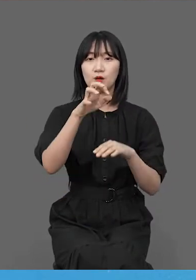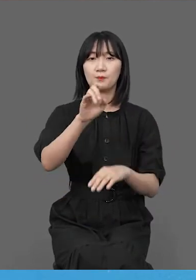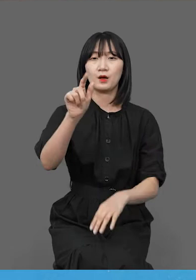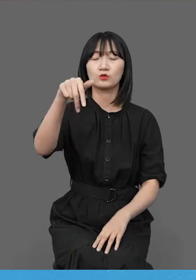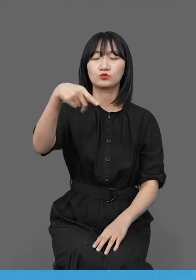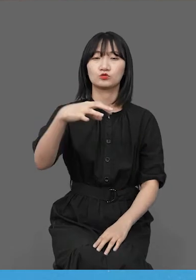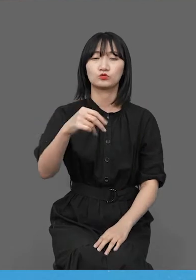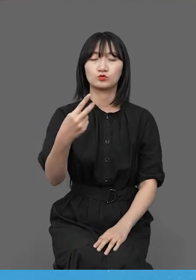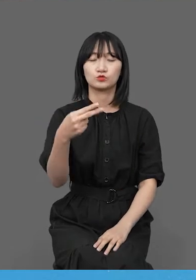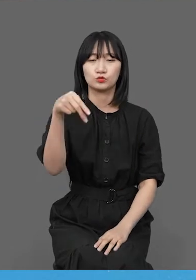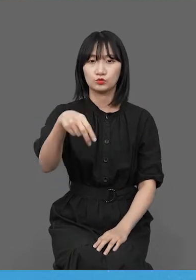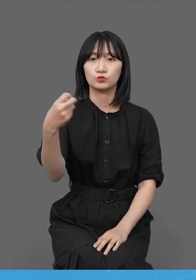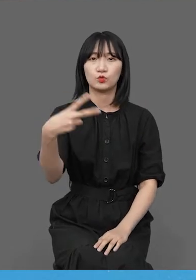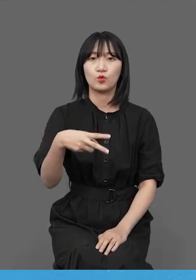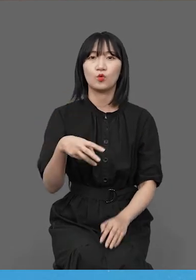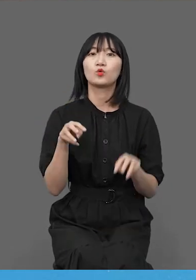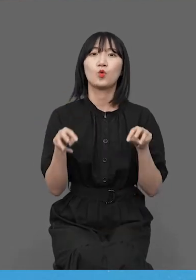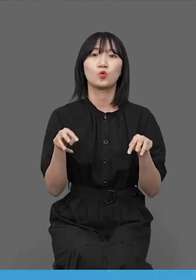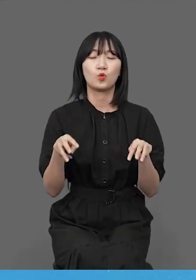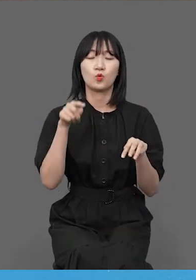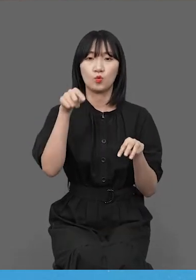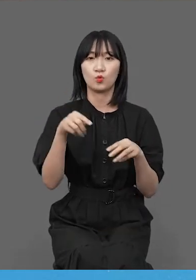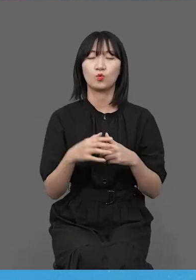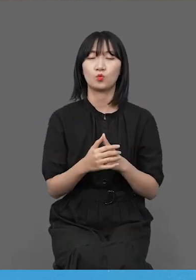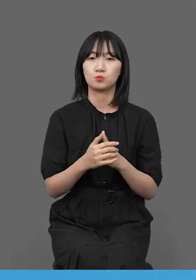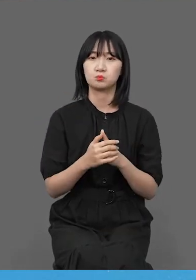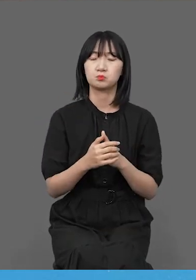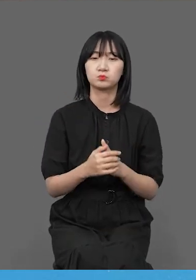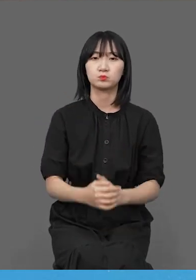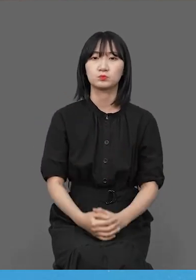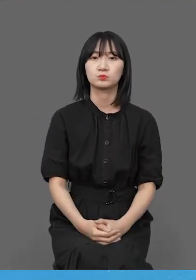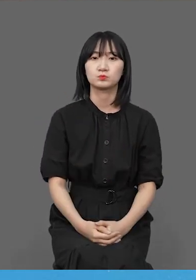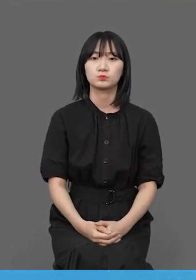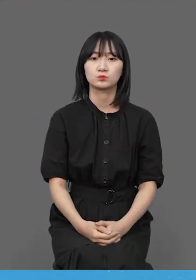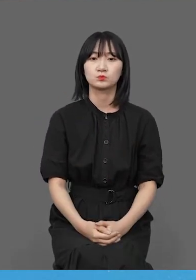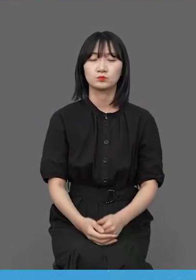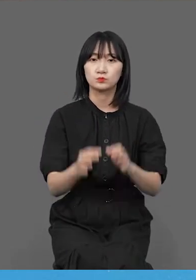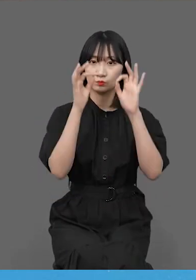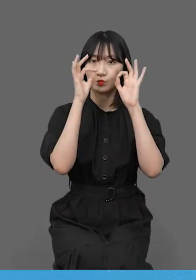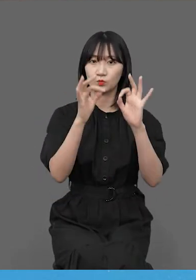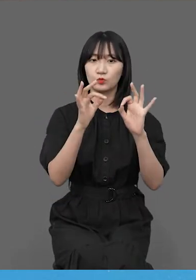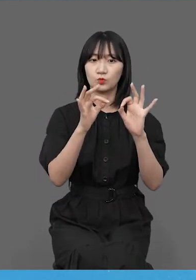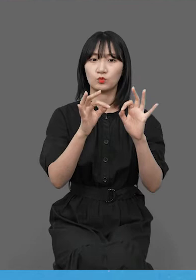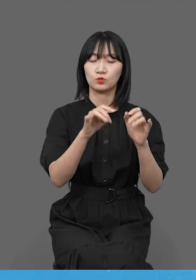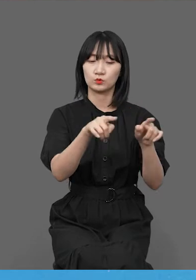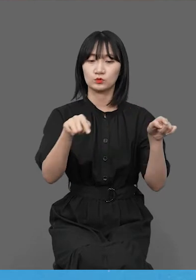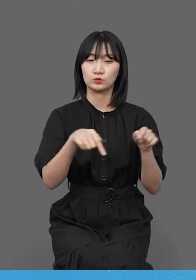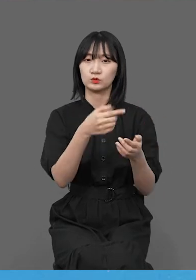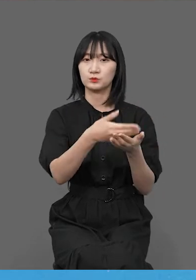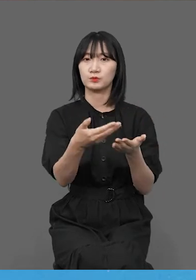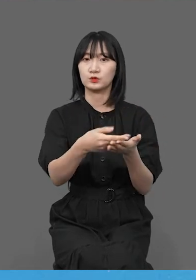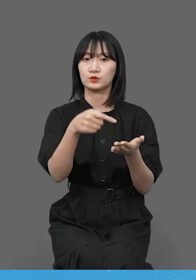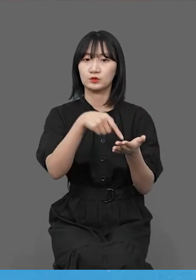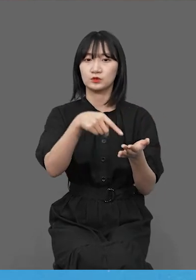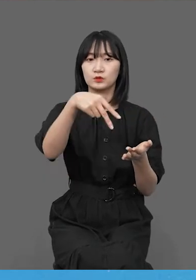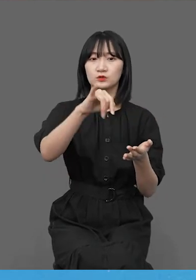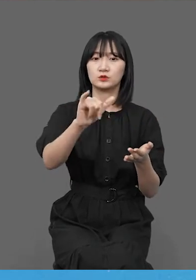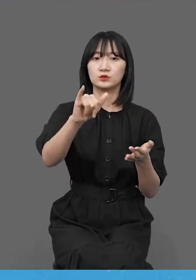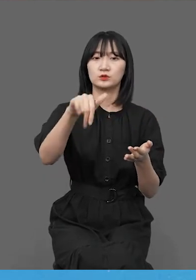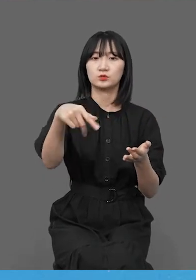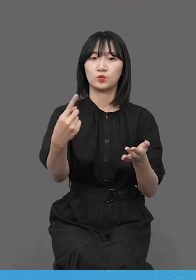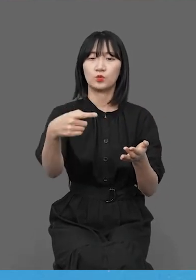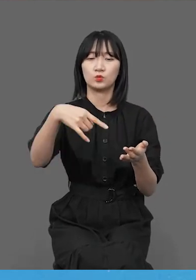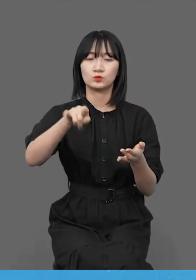말하거든요. 공룡도 뭐 사이즈가 다양하고 종류가 많으니까요. 그래서 저기 보시는 그 화석 그림이 바로 시조새 화석으로